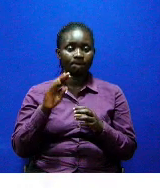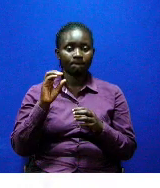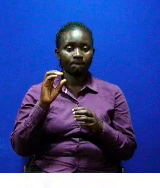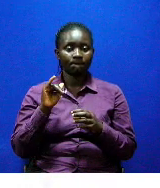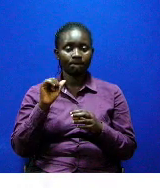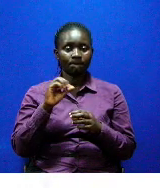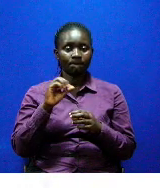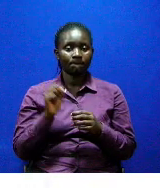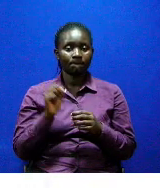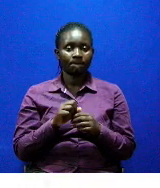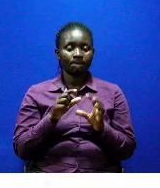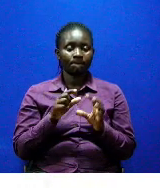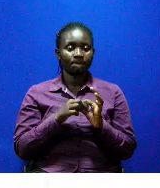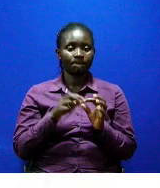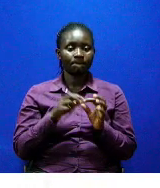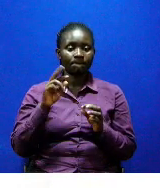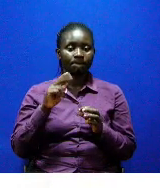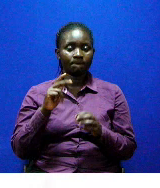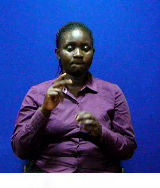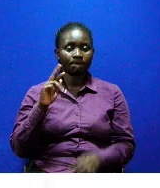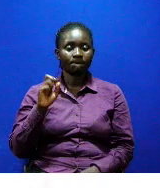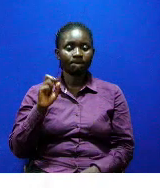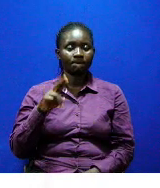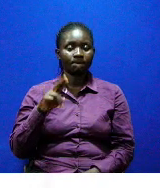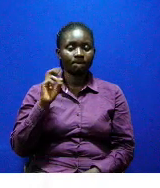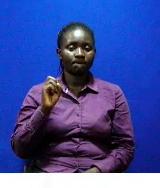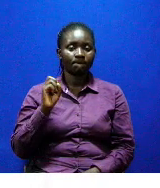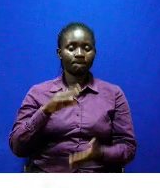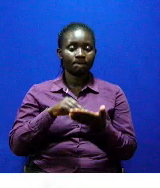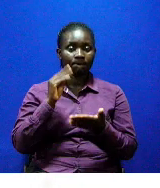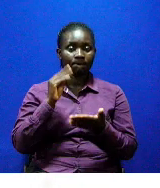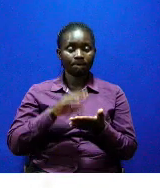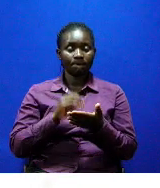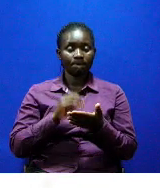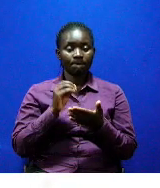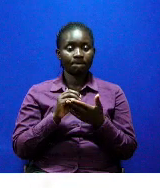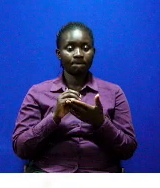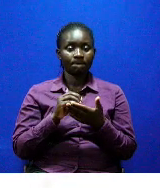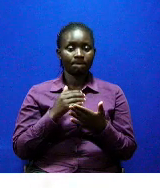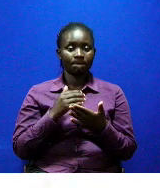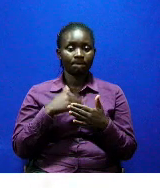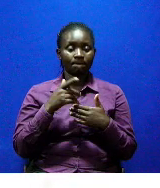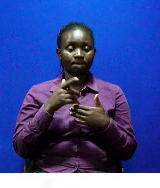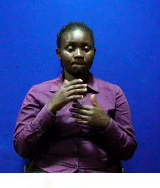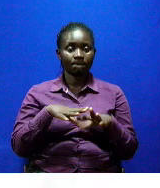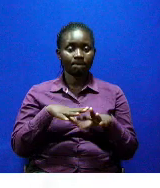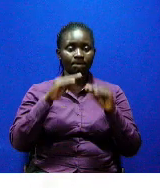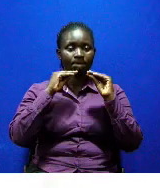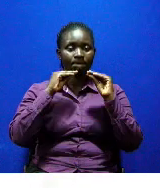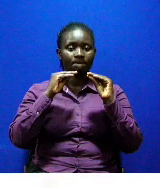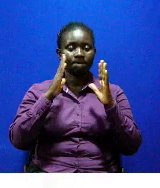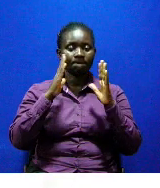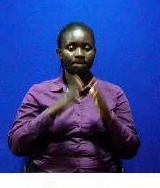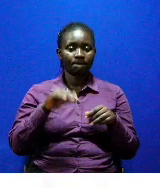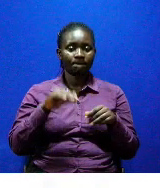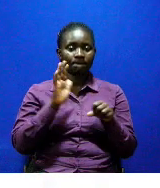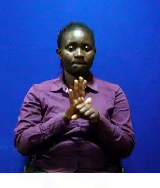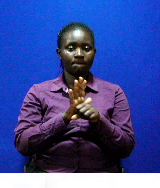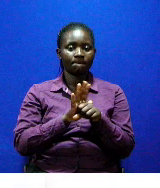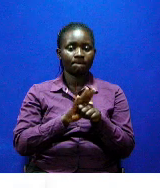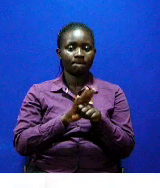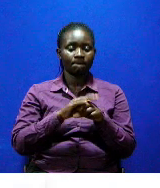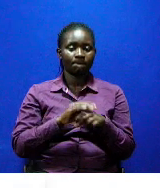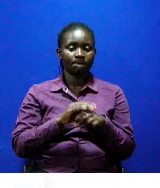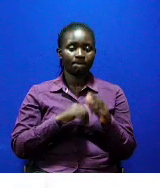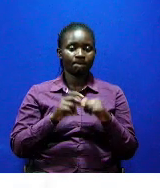Union KRU kwene kuna oma nyigwe gosori ya rugby wabeida asava alimu ya vange asa chisukuru chinyinga sorongu Rugby ilio kwenekia